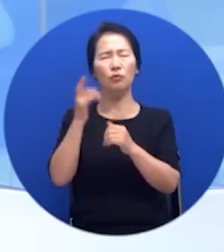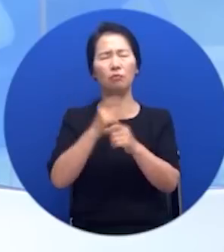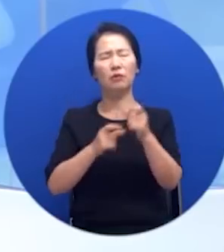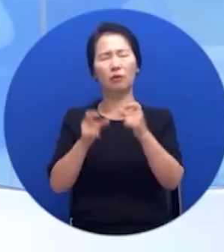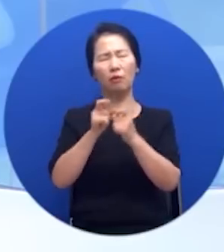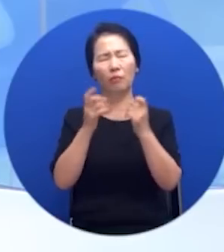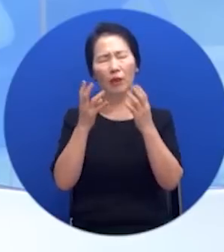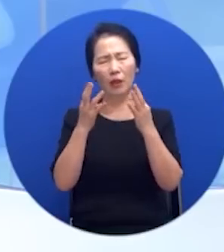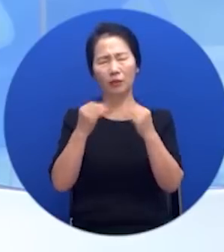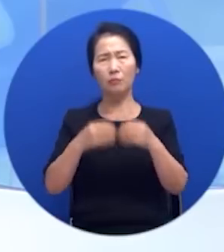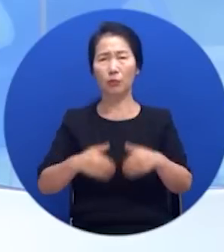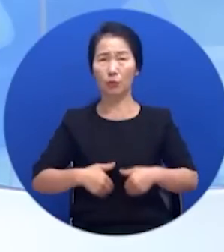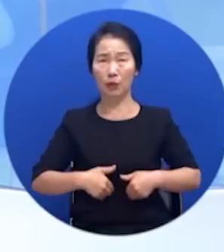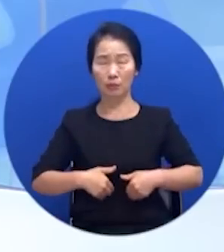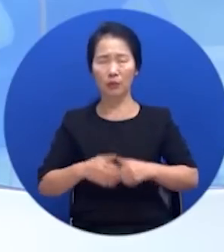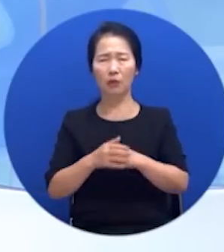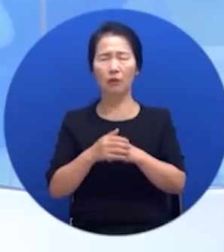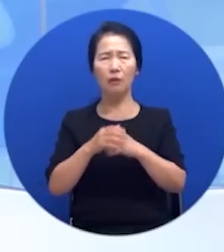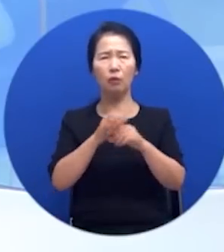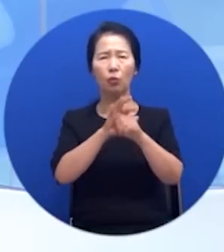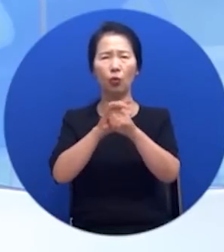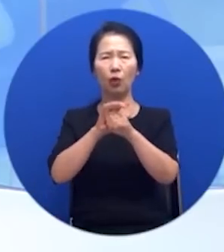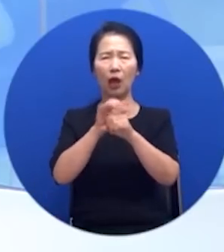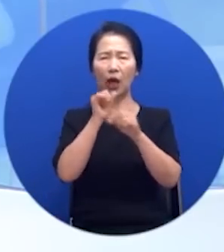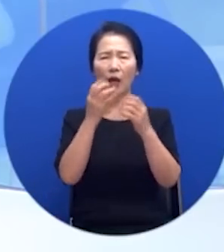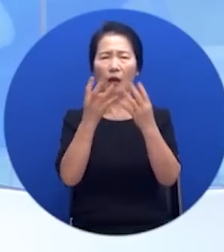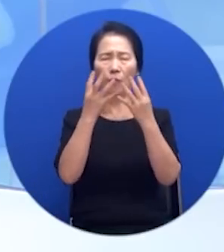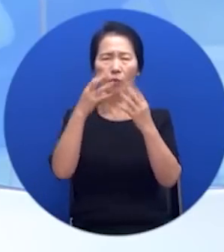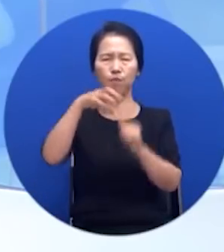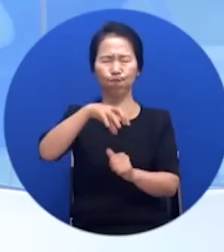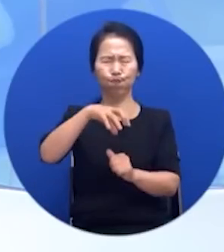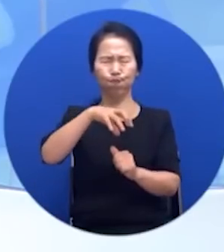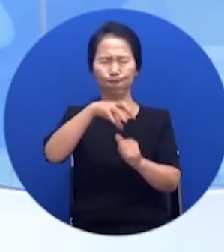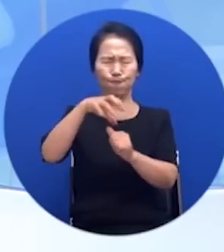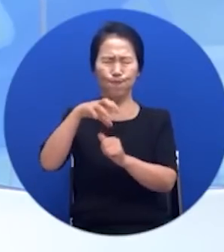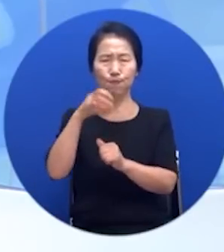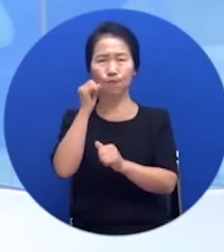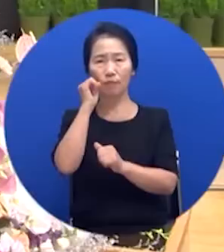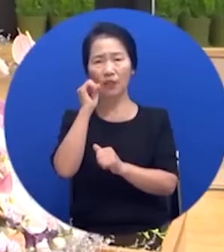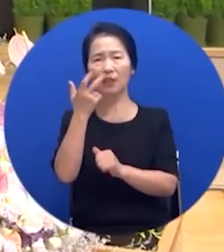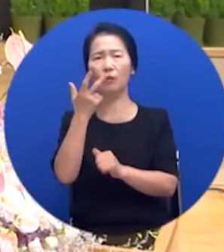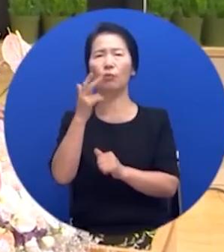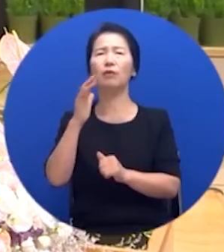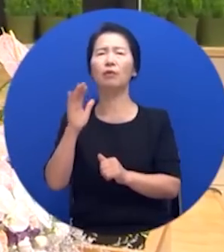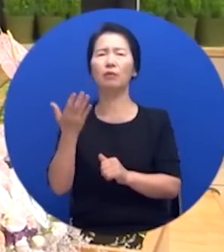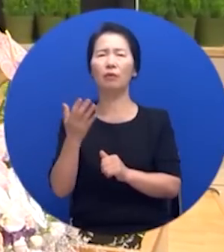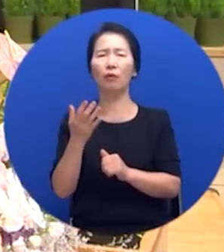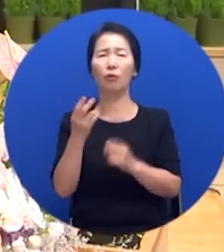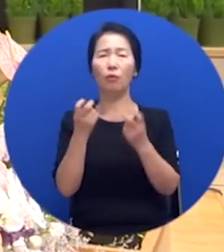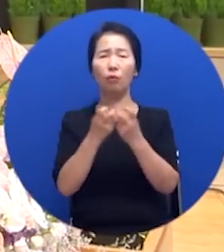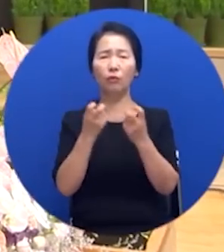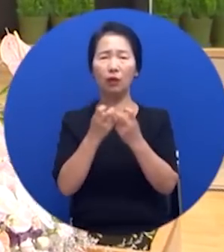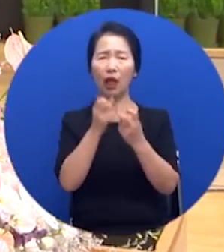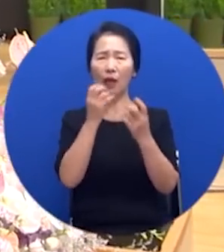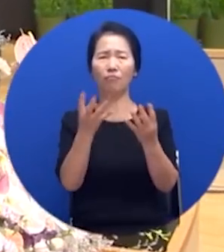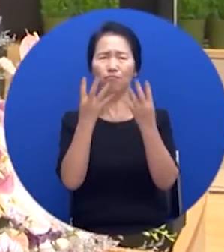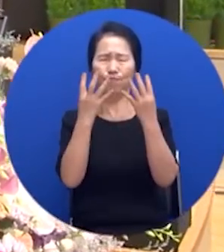시점입니다. 코로나의 옥에 갇힌 지 7개월이 지나가고 있습니다. 어찌해야 이 옥에서 해방될 수